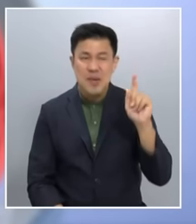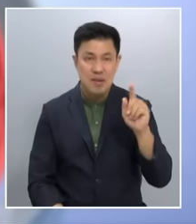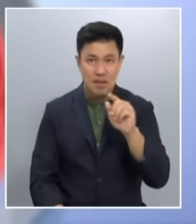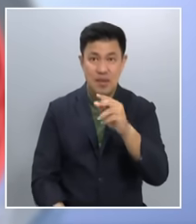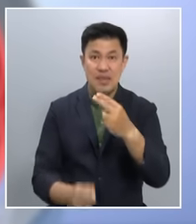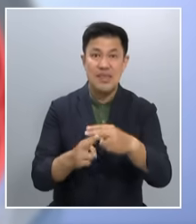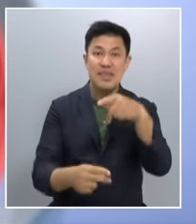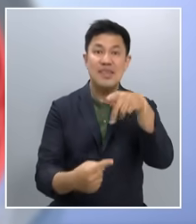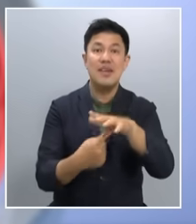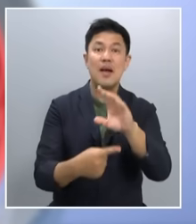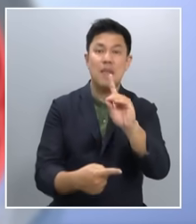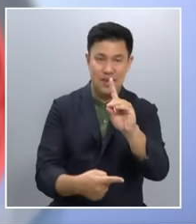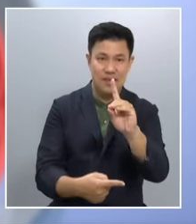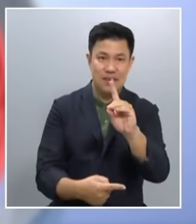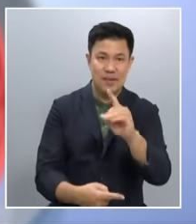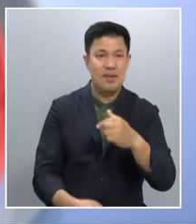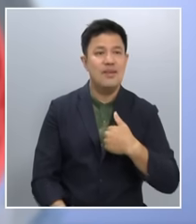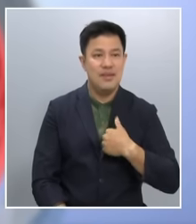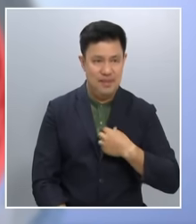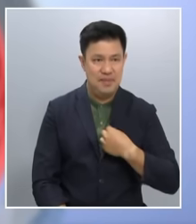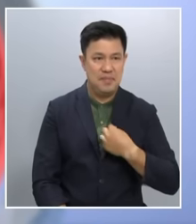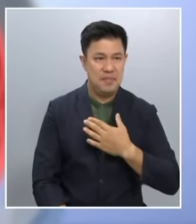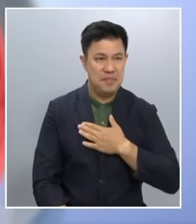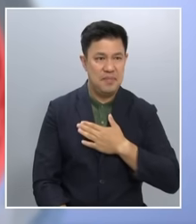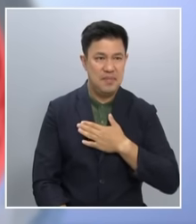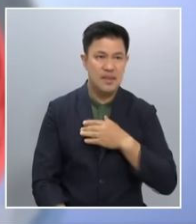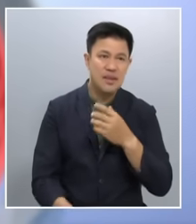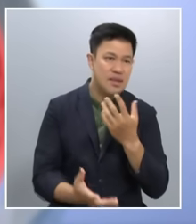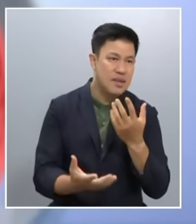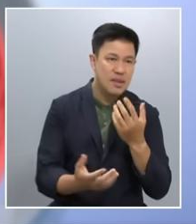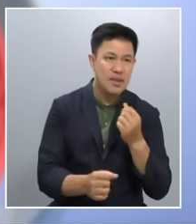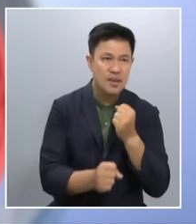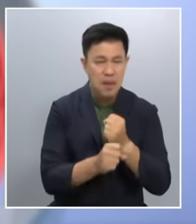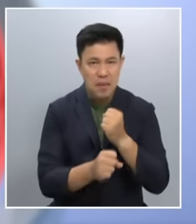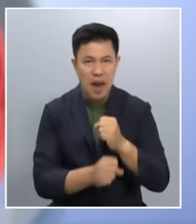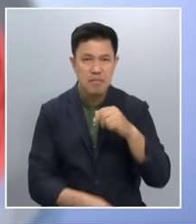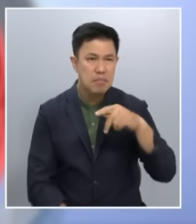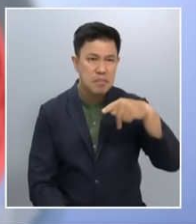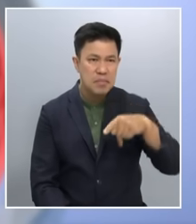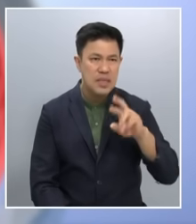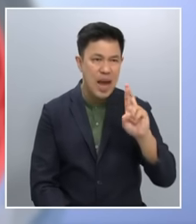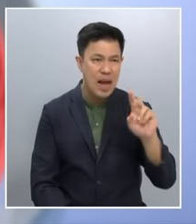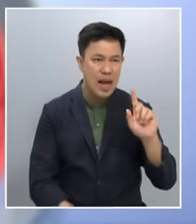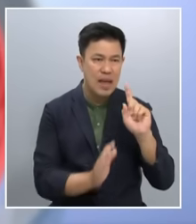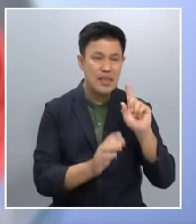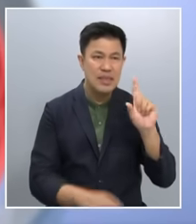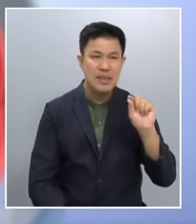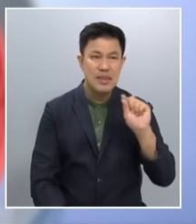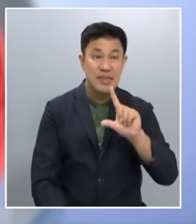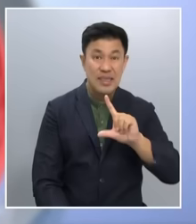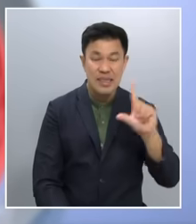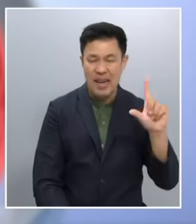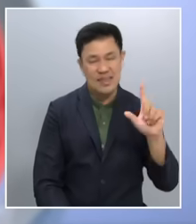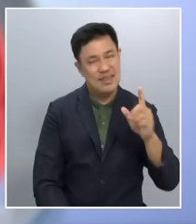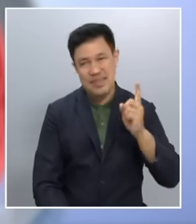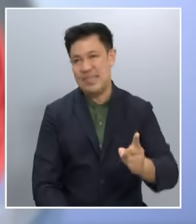นะผมมั่นใจว่าไอ้ที่บอกว่ารับงาน PR 20ล้านมาเนี่ยเพื่อจะเอาเขาไปออกรายการน ี ้ไม่มีอยู่จ